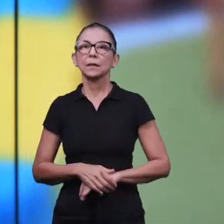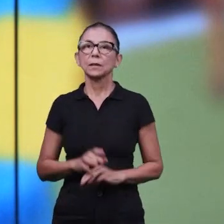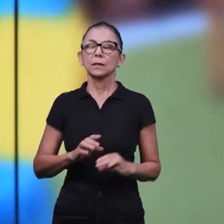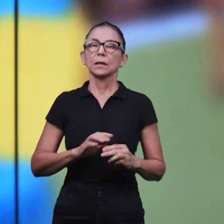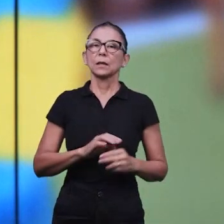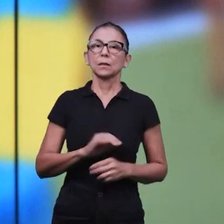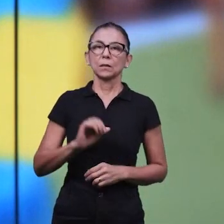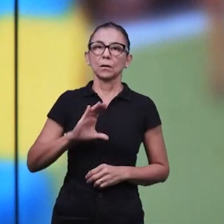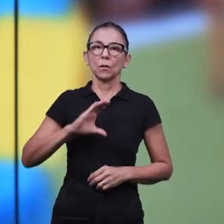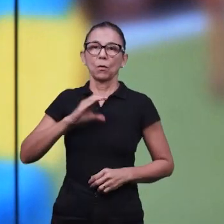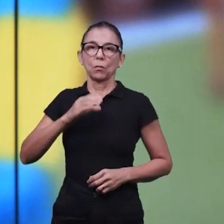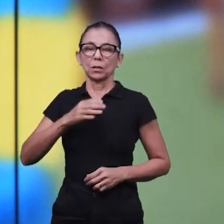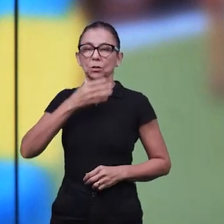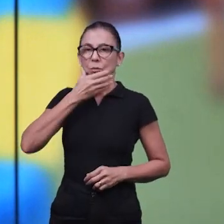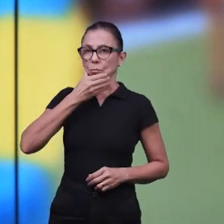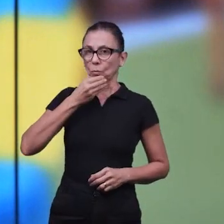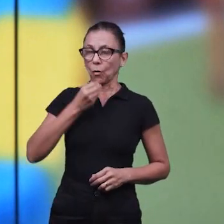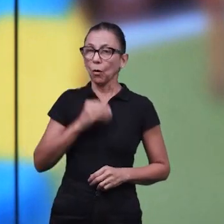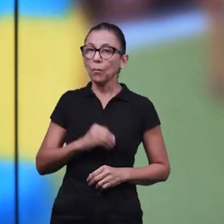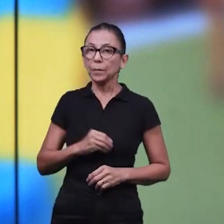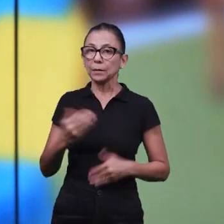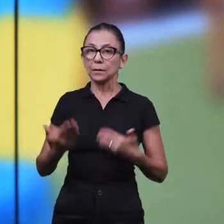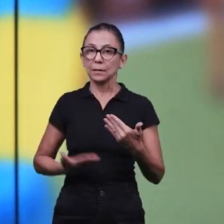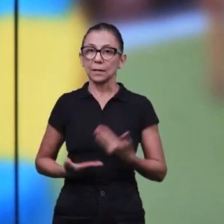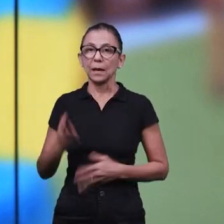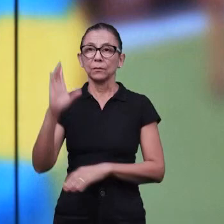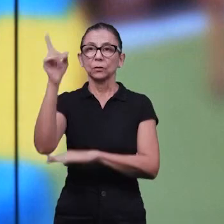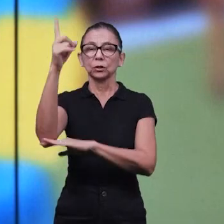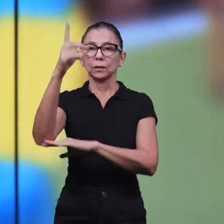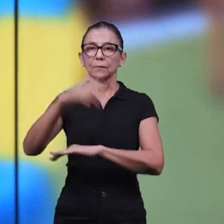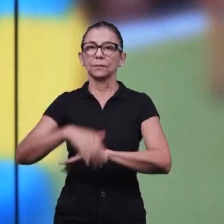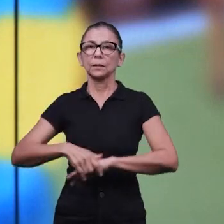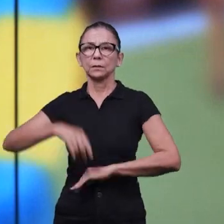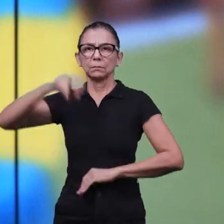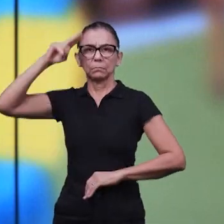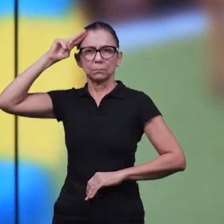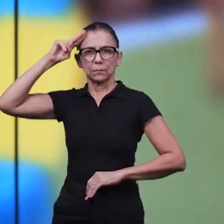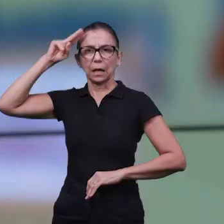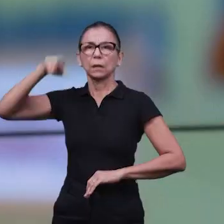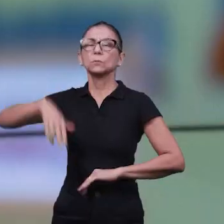nous enseignent à chercher la bénédiction du Seigneur dans notre vie.